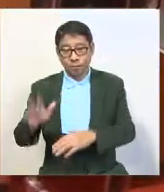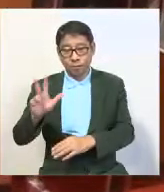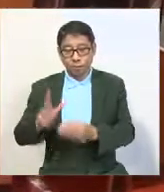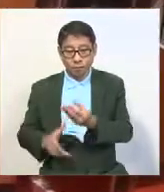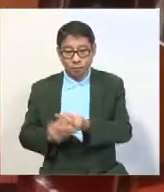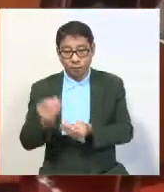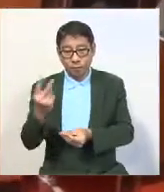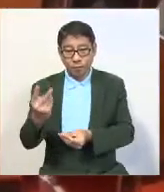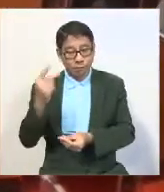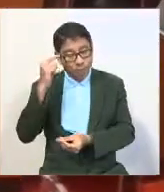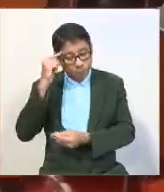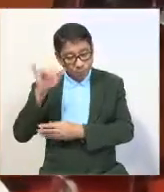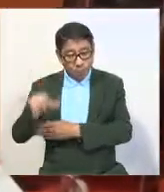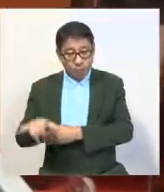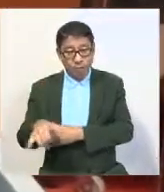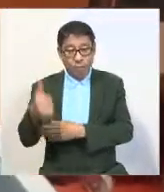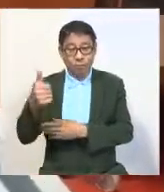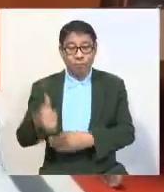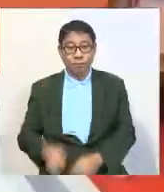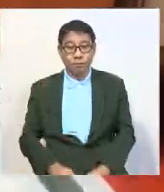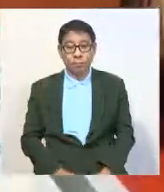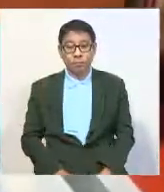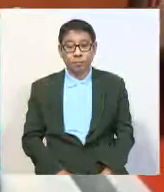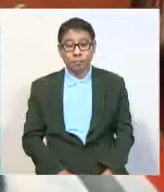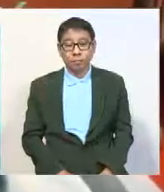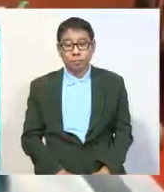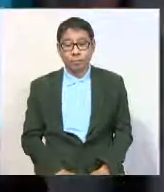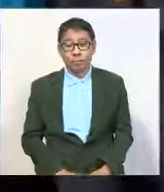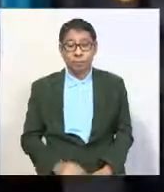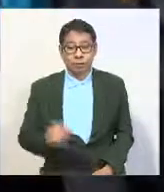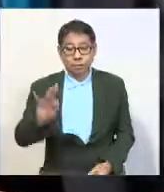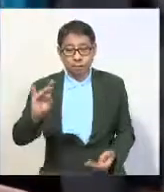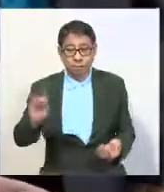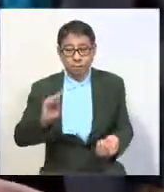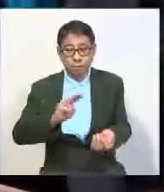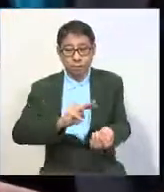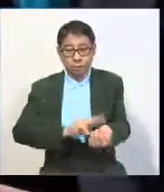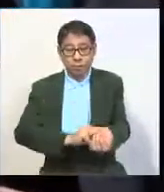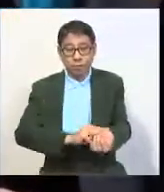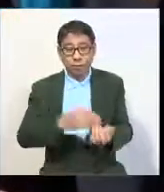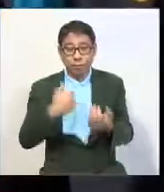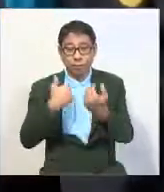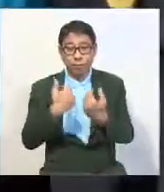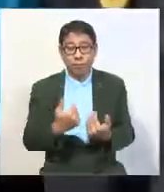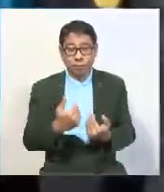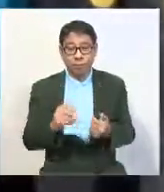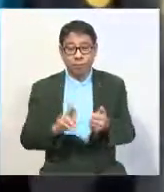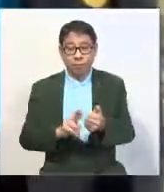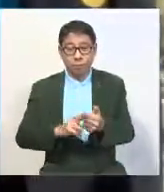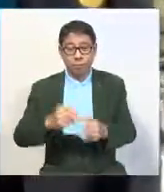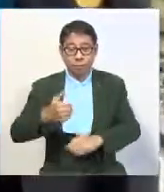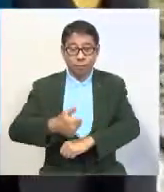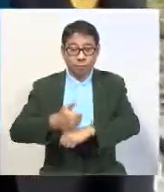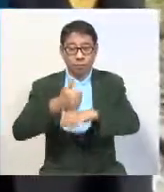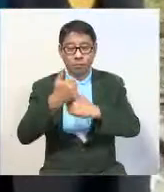2สัปดาห์อาการน่าจะดีขึ้นค่ะด้านในสัตวแพทย์สมชวนรัตนมังคลานนท์รองอธิบดี